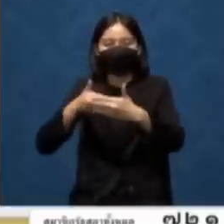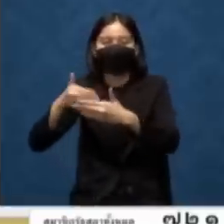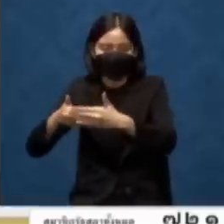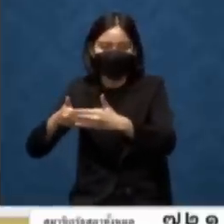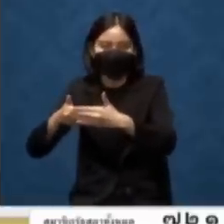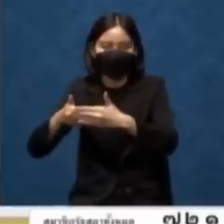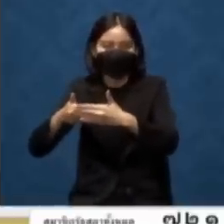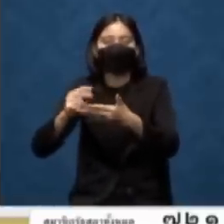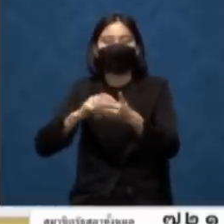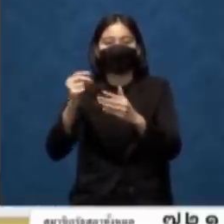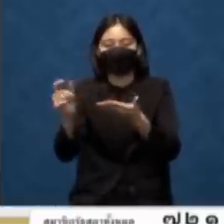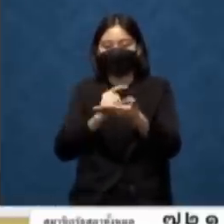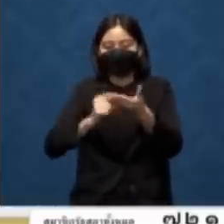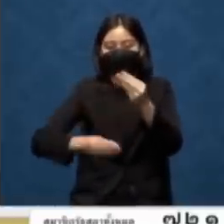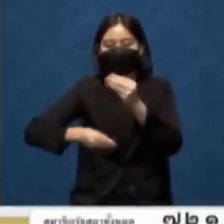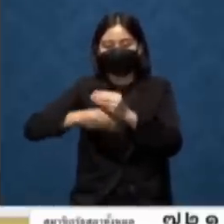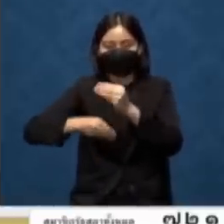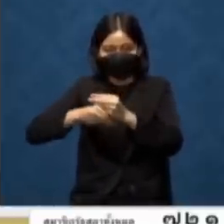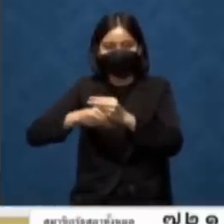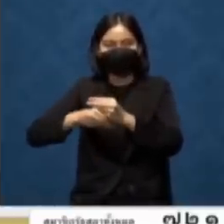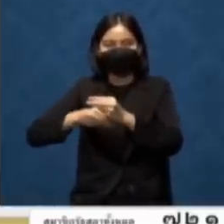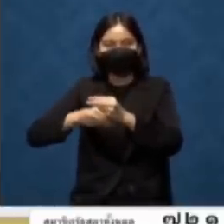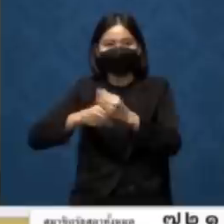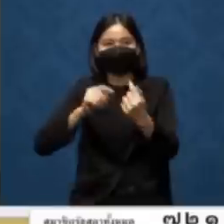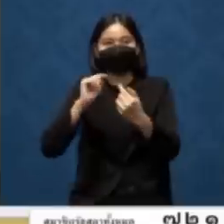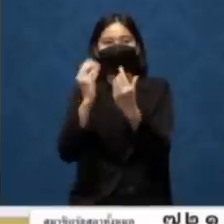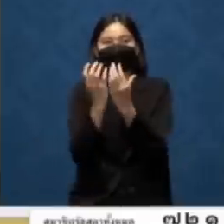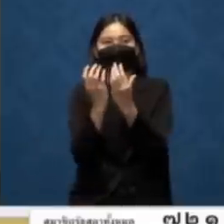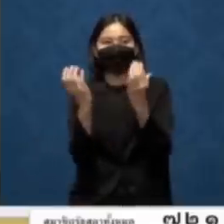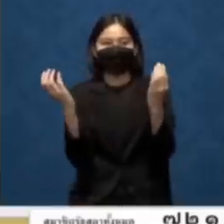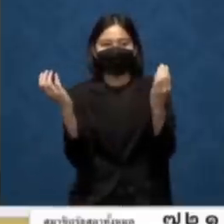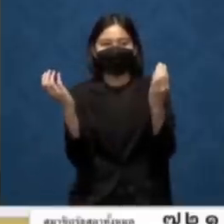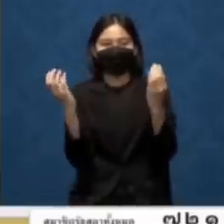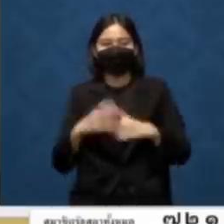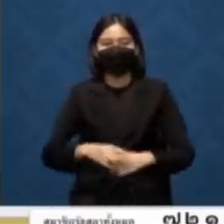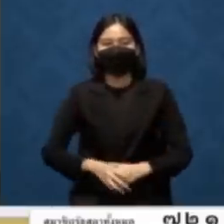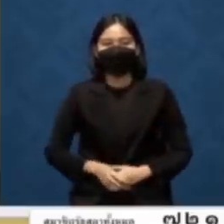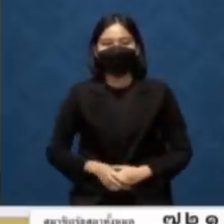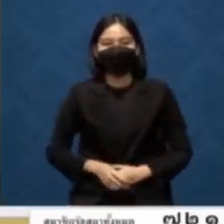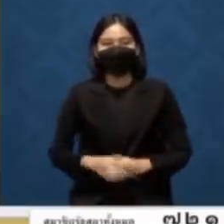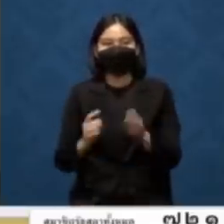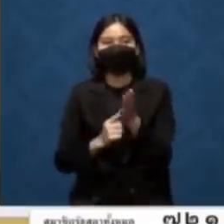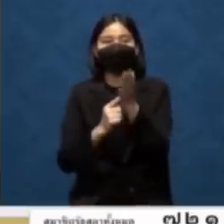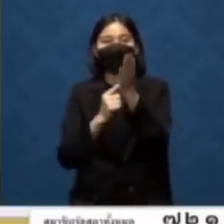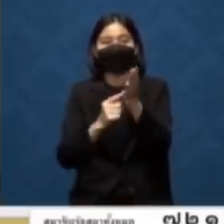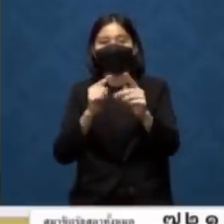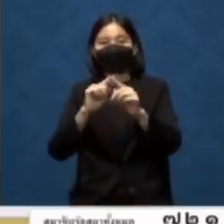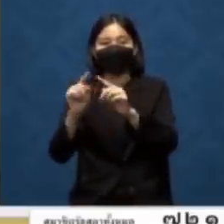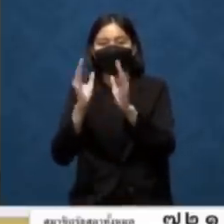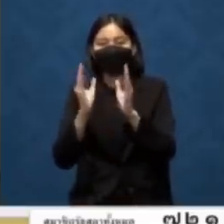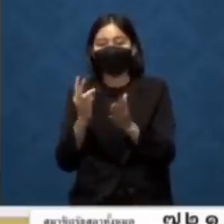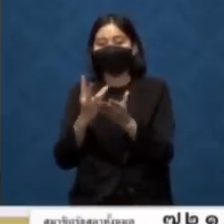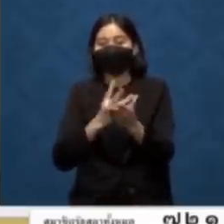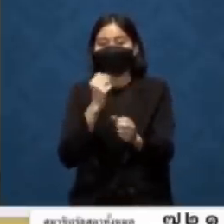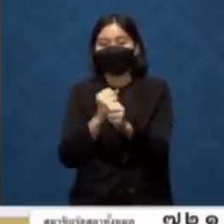ก็เลยจำเป็ต้เติมเรื่องต่ เข้าไปอีก ในระดับรัฐธรรมนูลครับแล้วข้อเสนอต่ ๆ ของนกวิชาการททำ